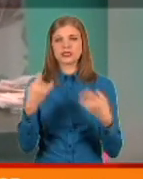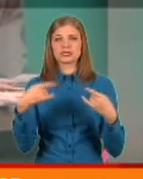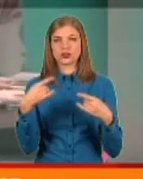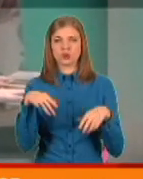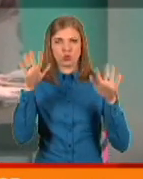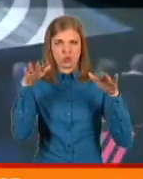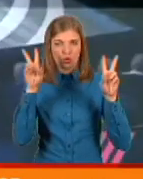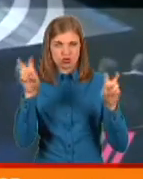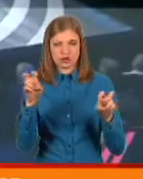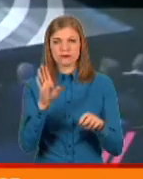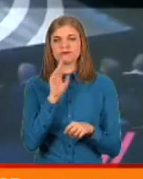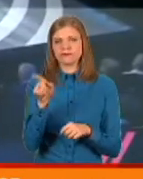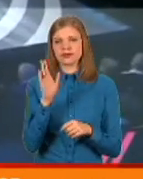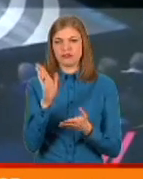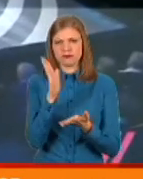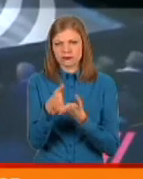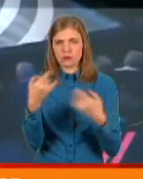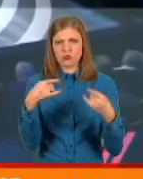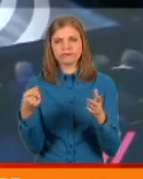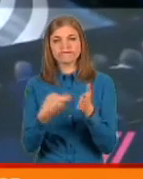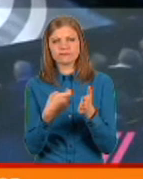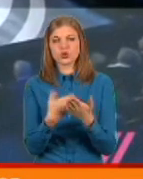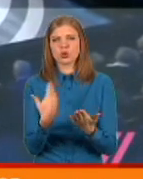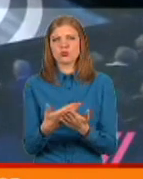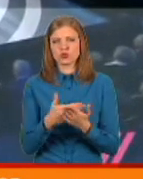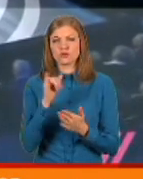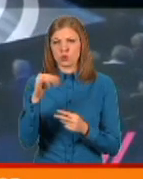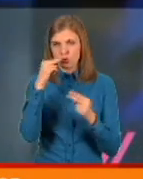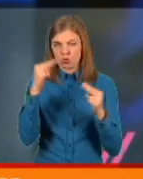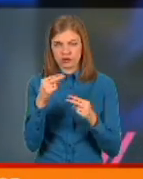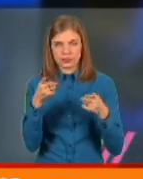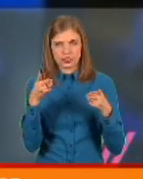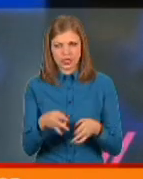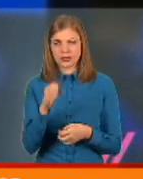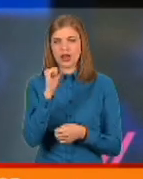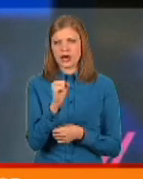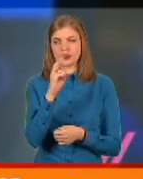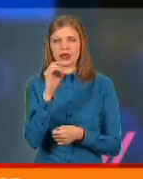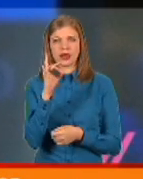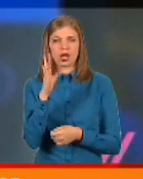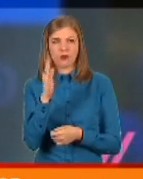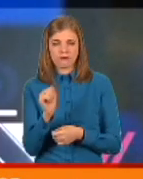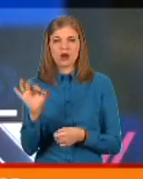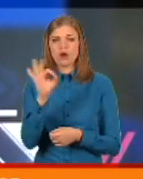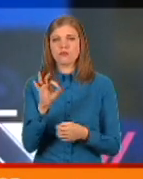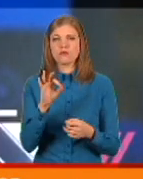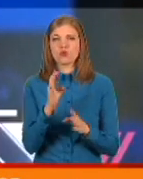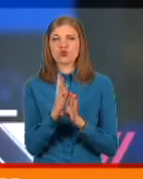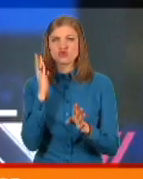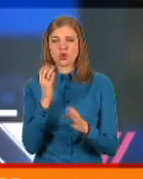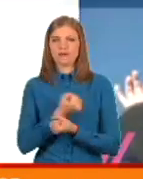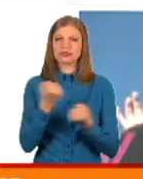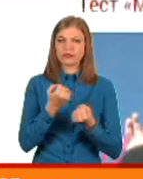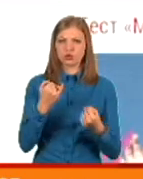телеканалу «Дощ». Скабєєва в ефірі розпитувала в буцімто очевидиці трагедії Аліни Керової про черговість вибухів